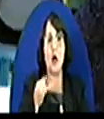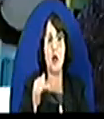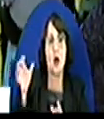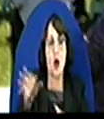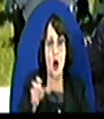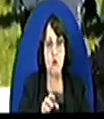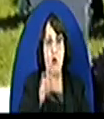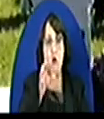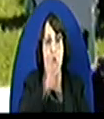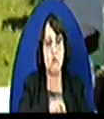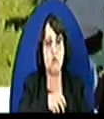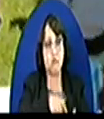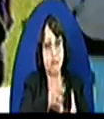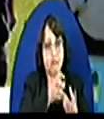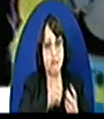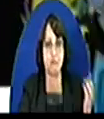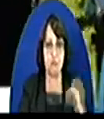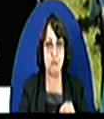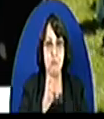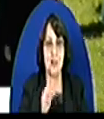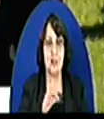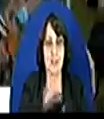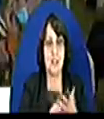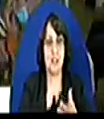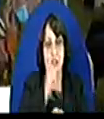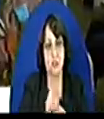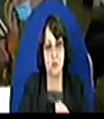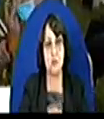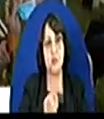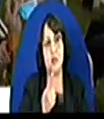нэмэгдүүлж баялагын санд жилдээ 1.80 төгрөгөөс баггүй хоримтлал бий